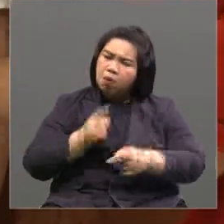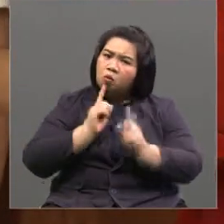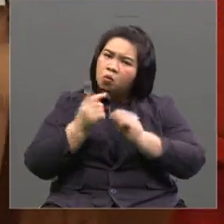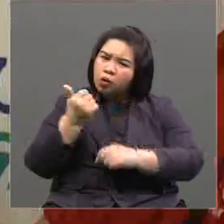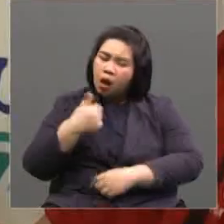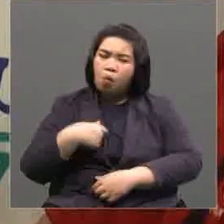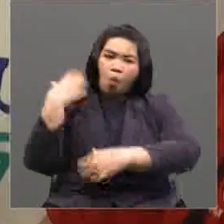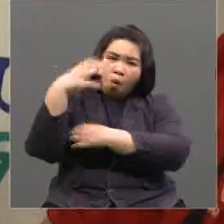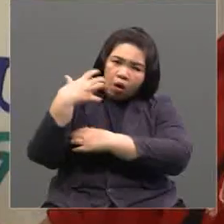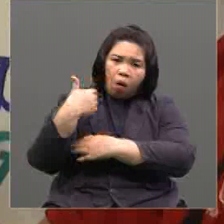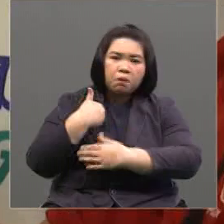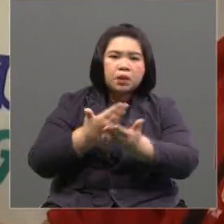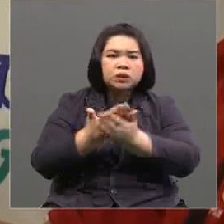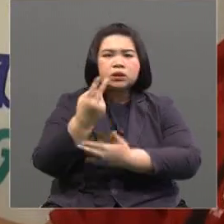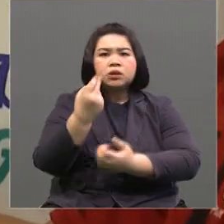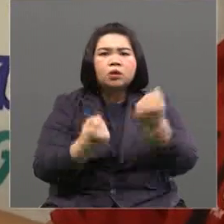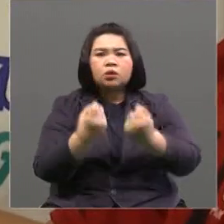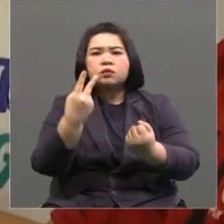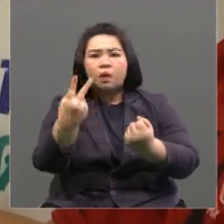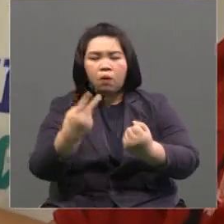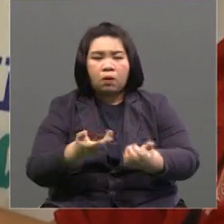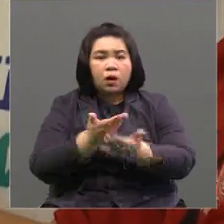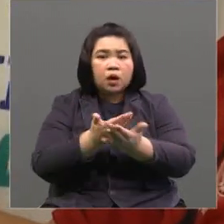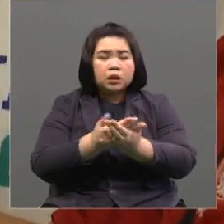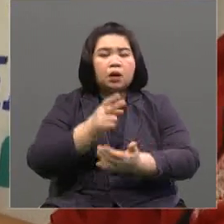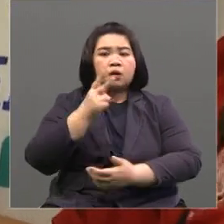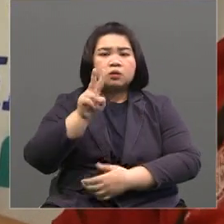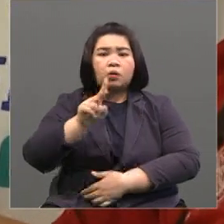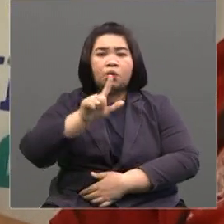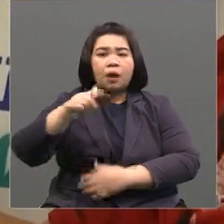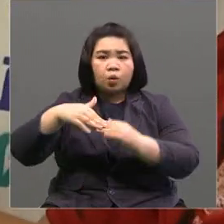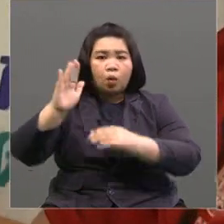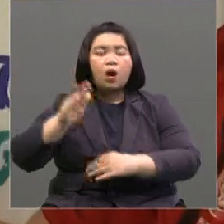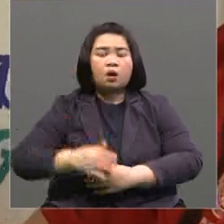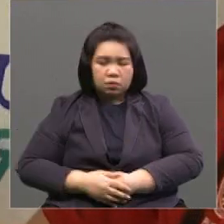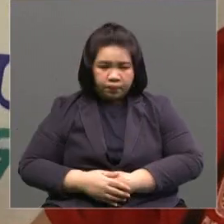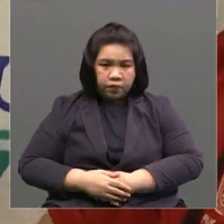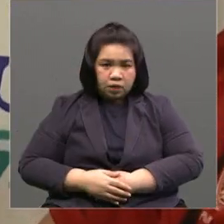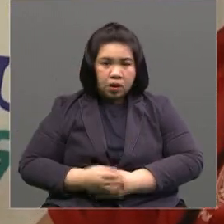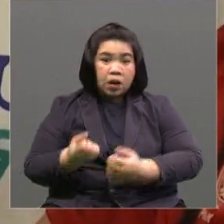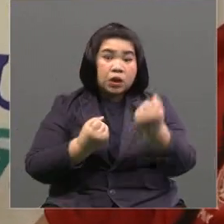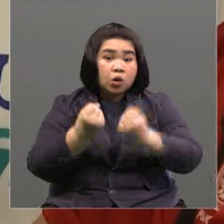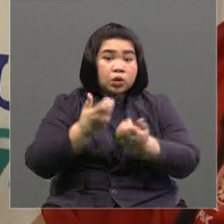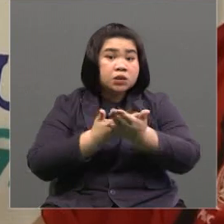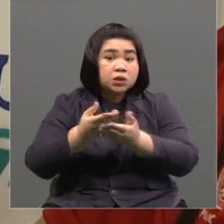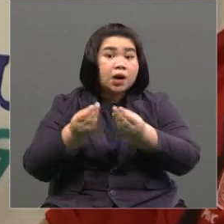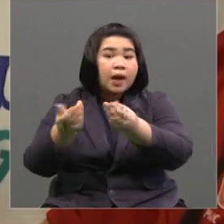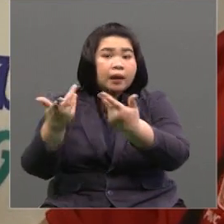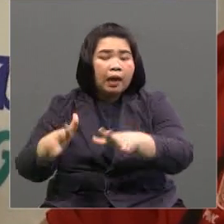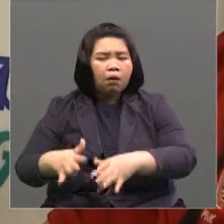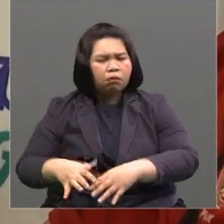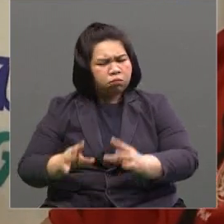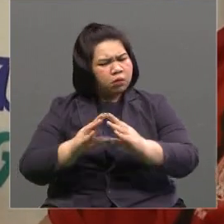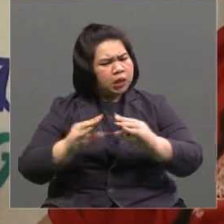อกให้ออกรถไปถึง2คันด้วยกันมูลค่า2ล้านกว่าบาทหลังจากออกรถได้1สัปดาห์ก็ติดต่อไ